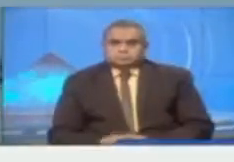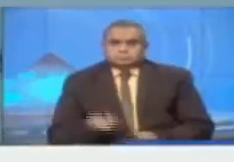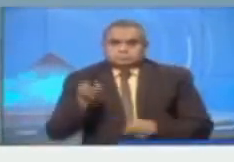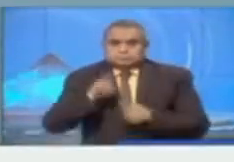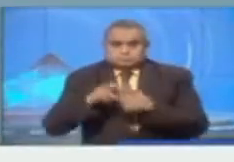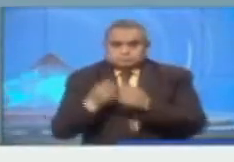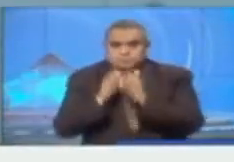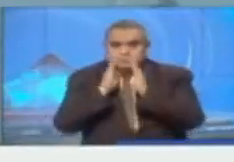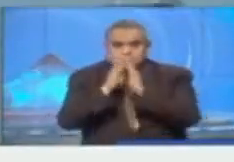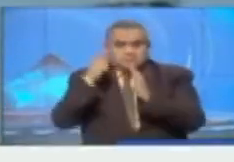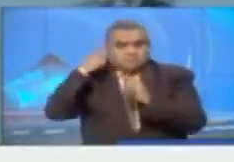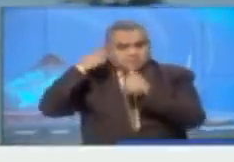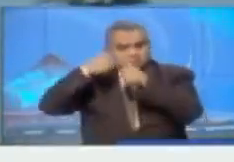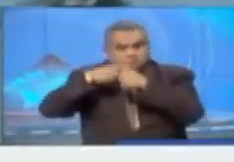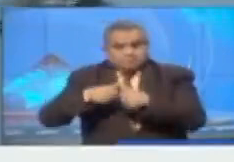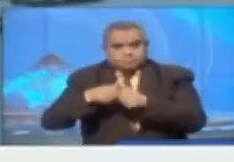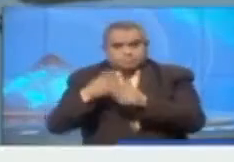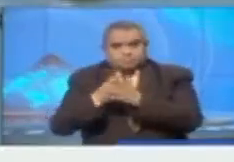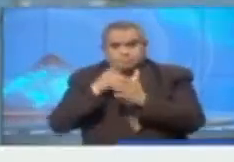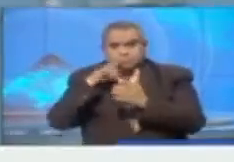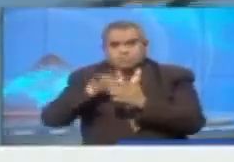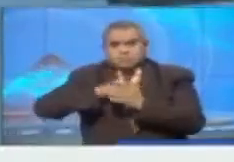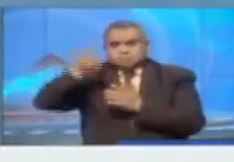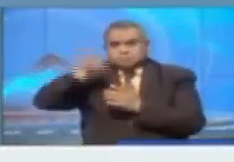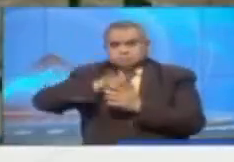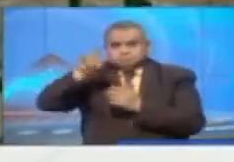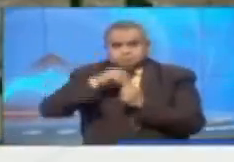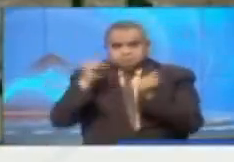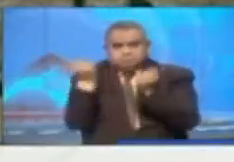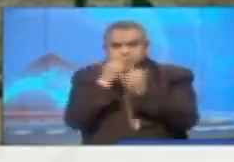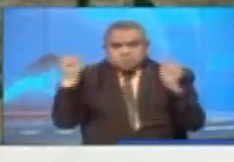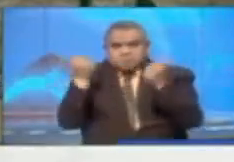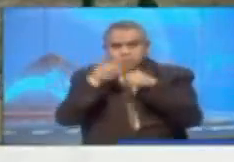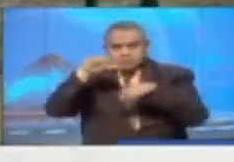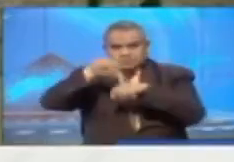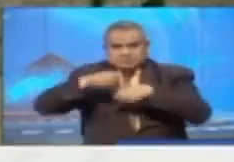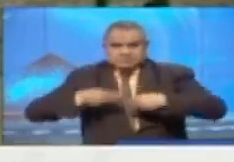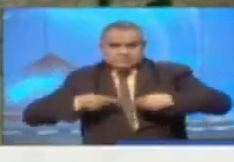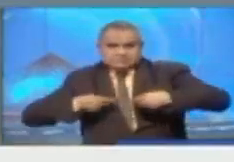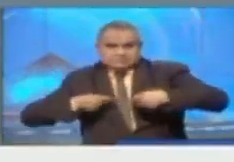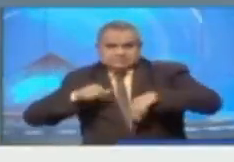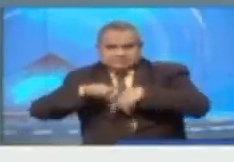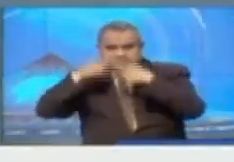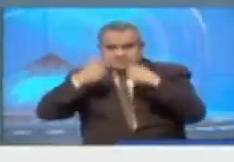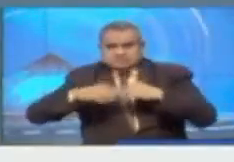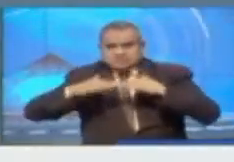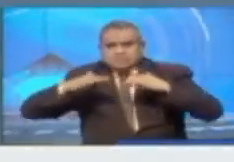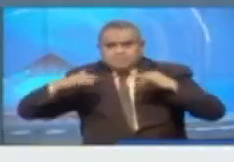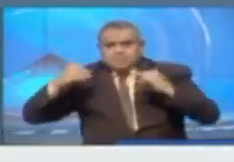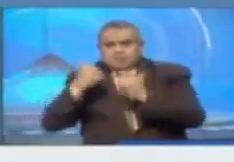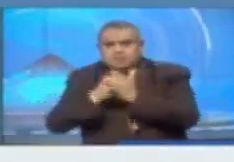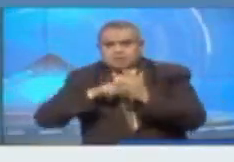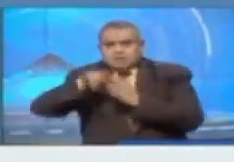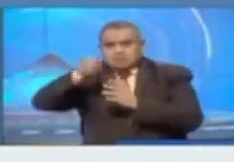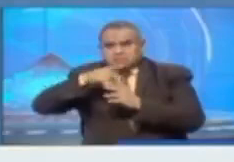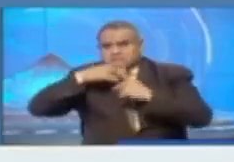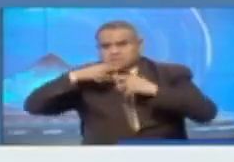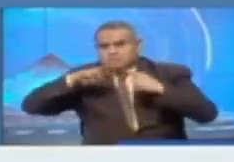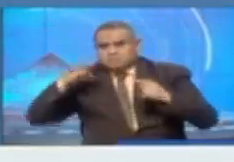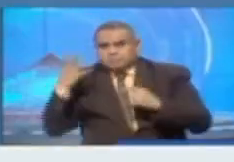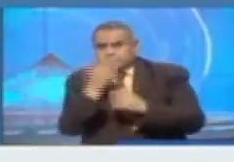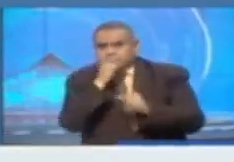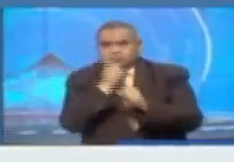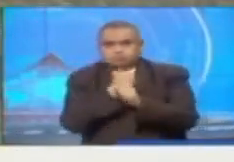هذا بالإضافة إلى تنفيذ قذف جوي ضد عدد من الأهداف المعادية على الساحل بواسطة الطائرات متعددة